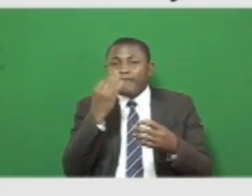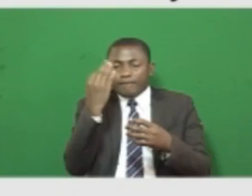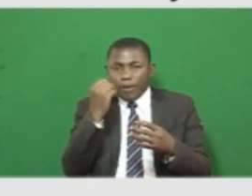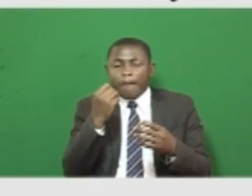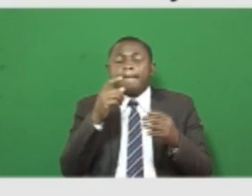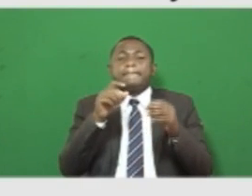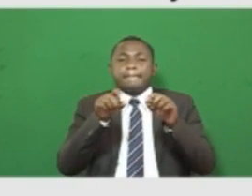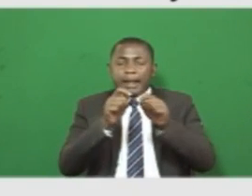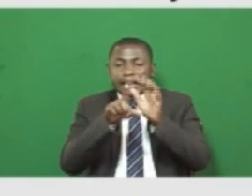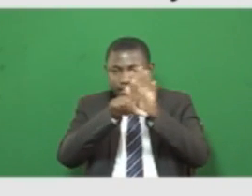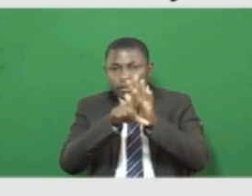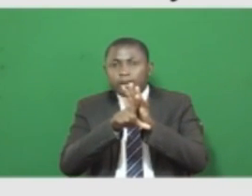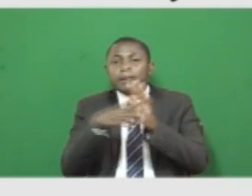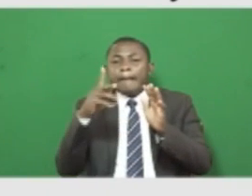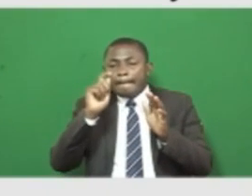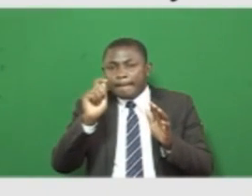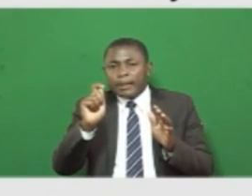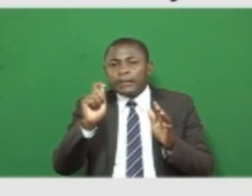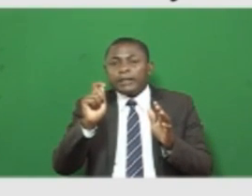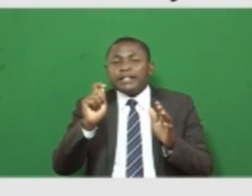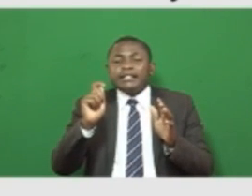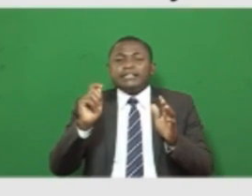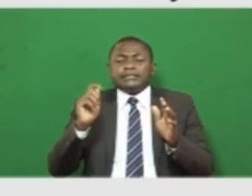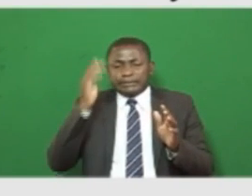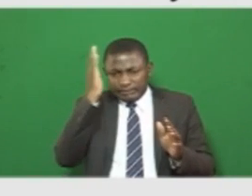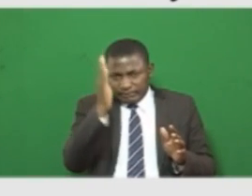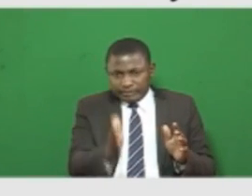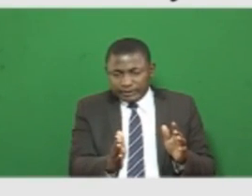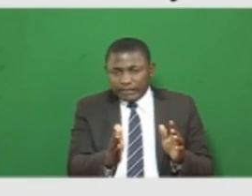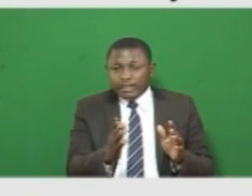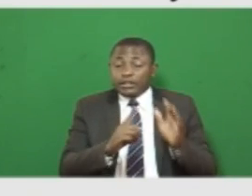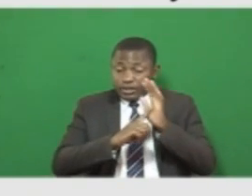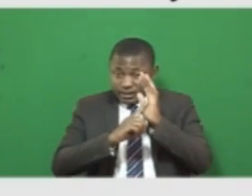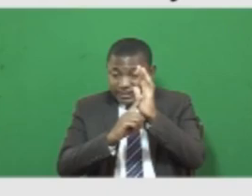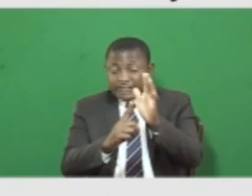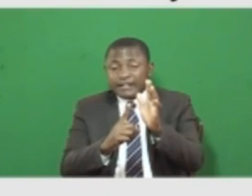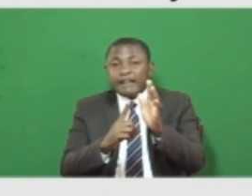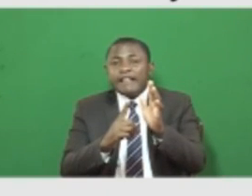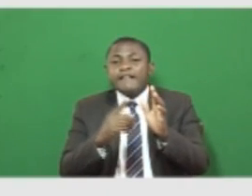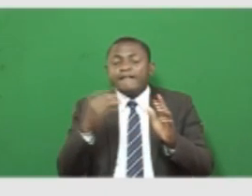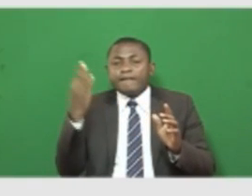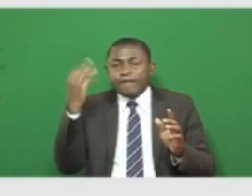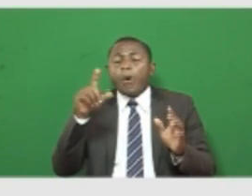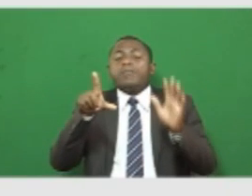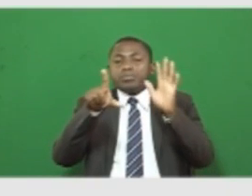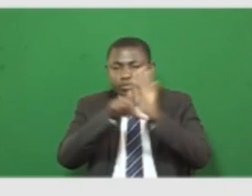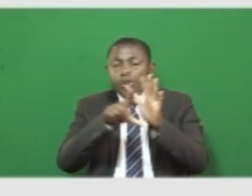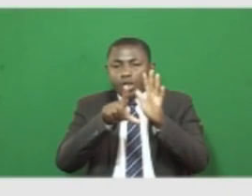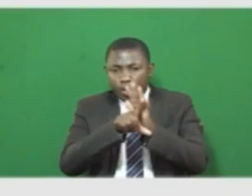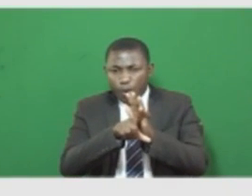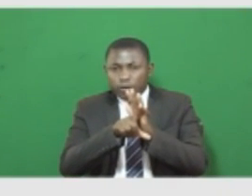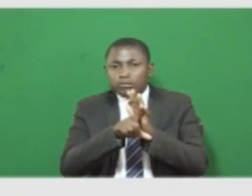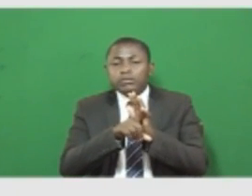kwaMwari kwakaratidzwa kunze kwemurayiro kuchipupurirwa nemurayiro nevaprofita ndiko